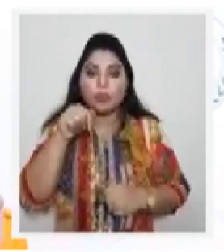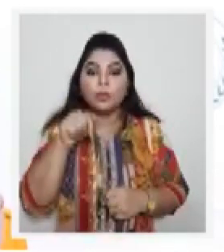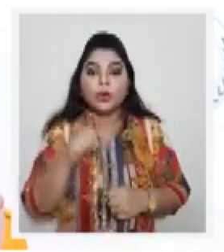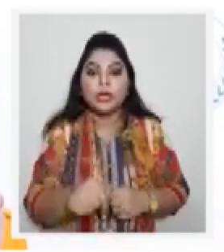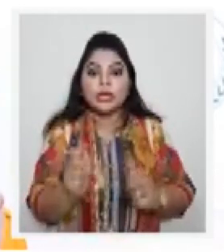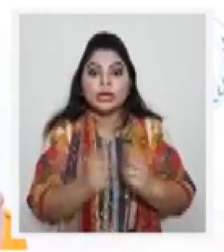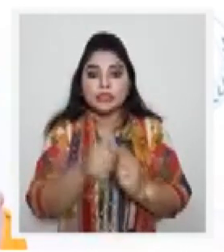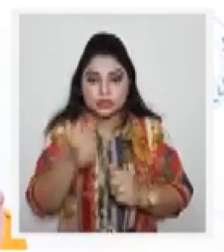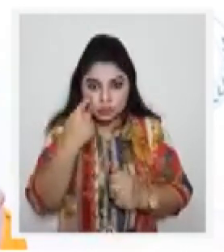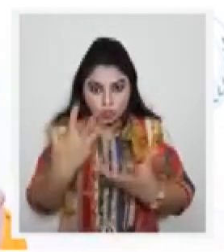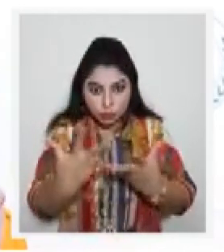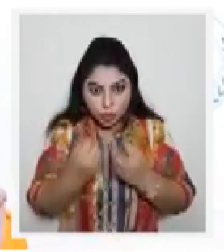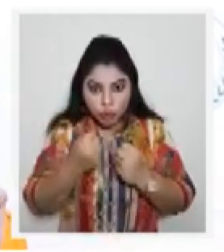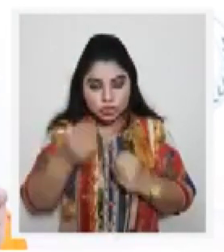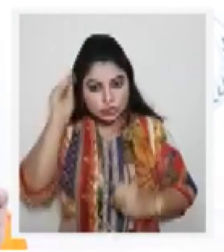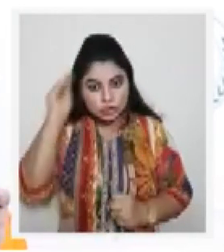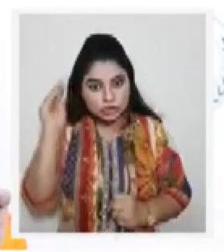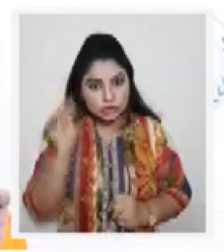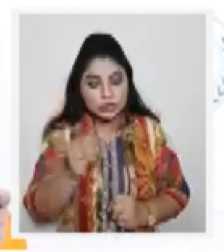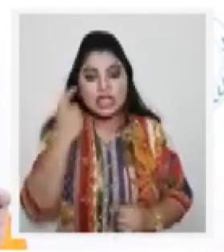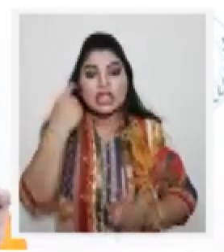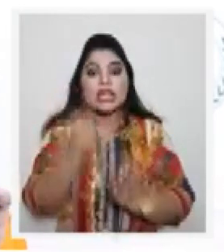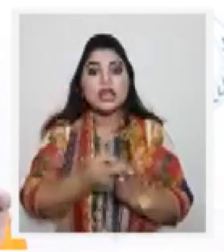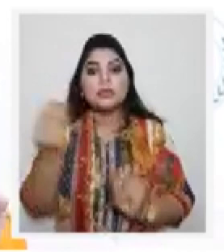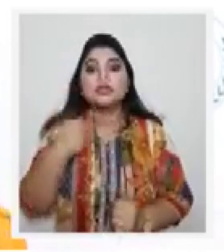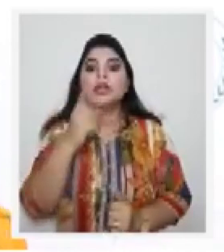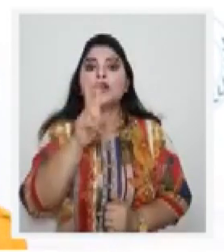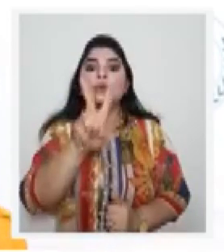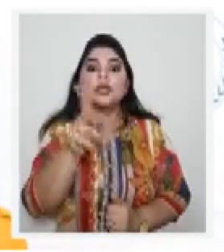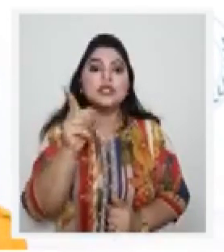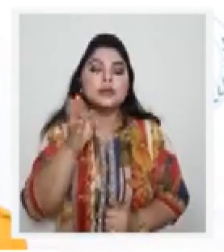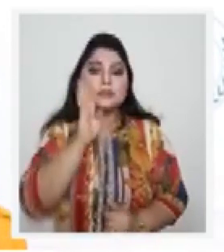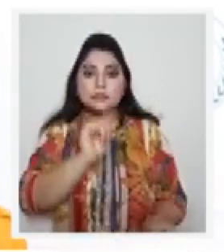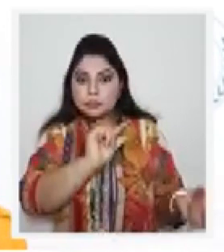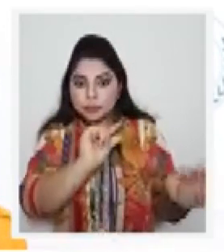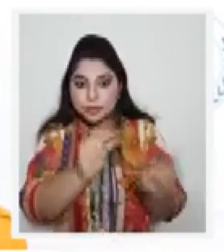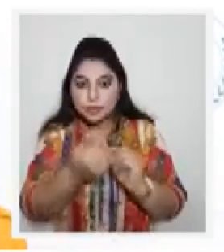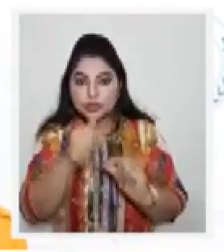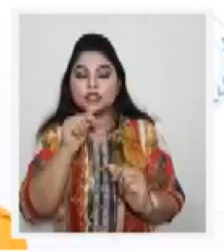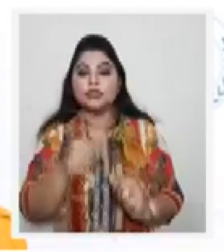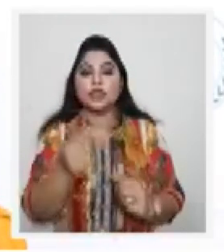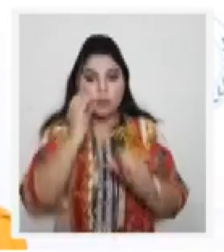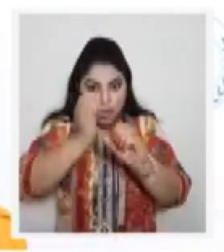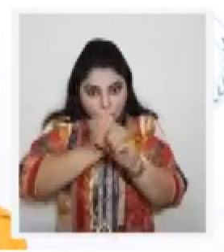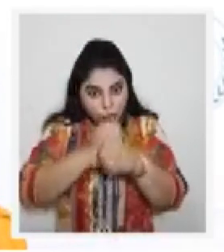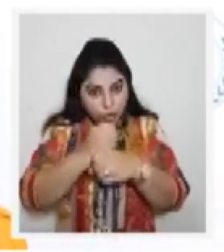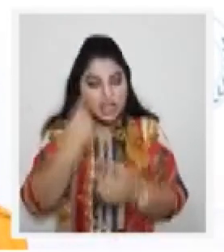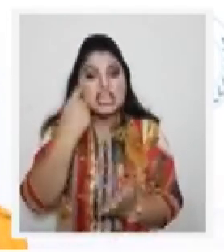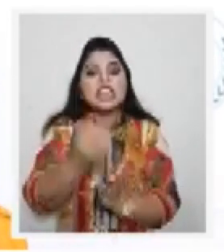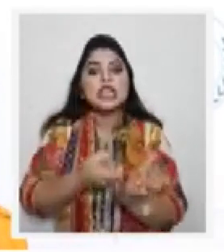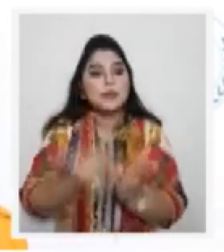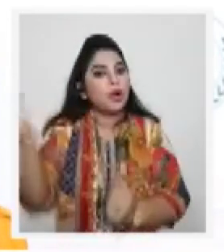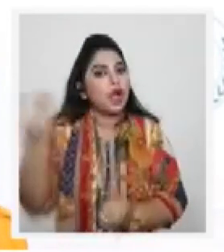58টি পরীক্ষাগারের ফলাফল এসেছে। 5টি বেসরকারি পরীক্ষাগার তাদের নমুনা সংগ্রহ বা ফলাফলের কোনো রিপোর্ট দেয়নি,